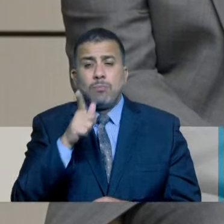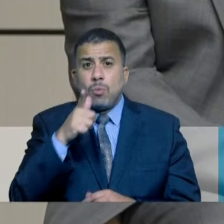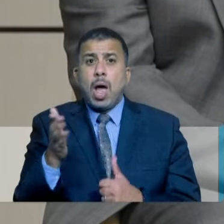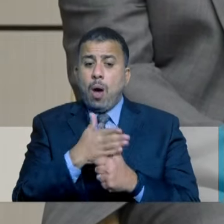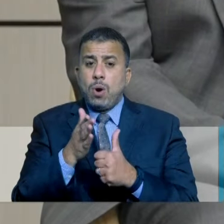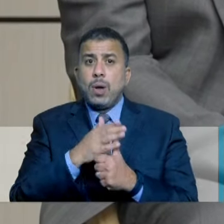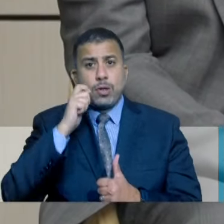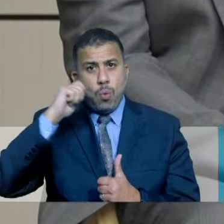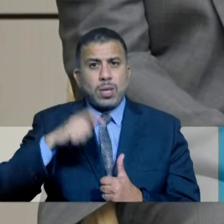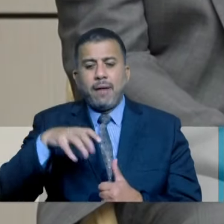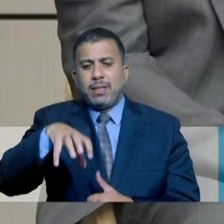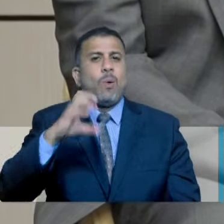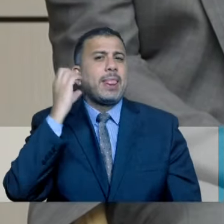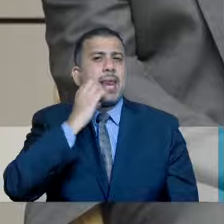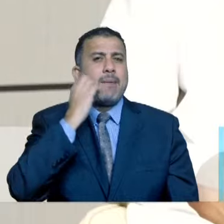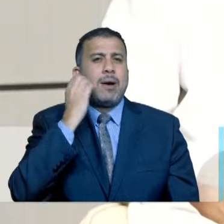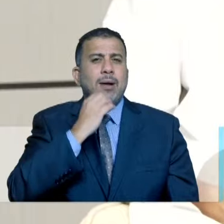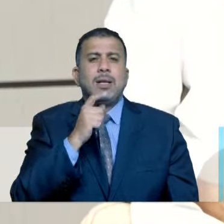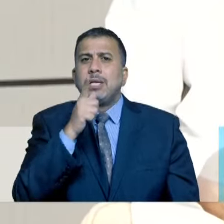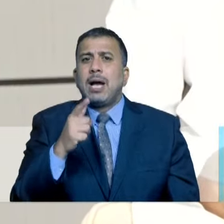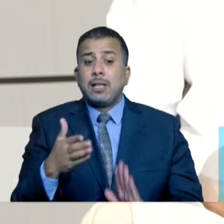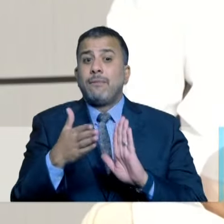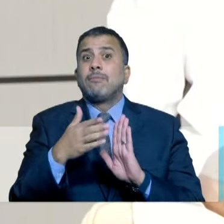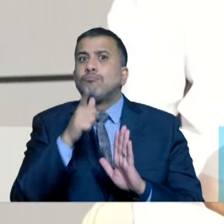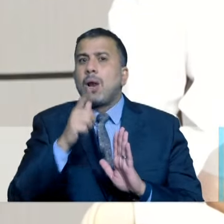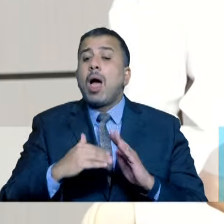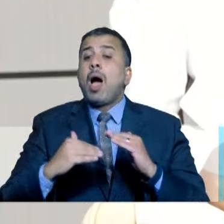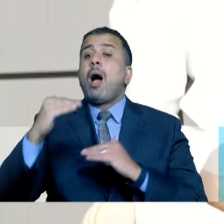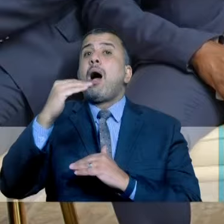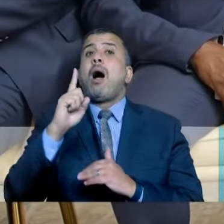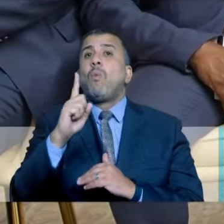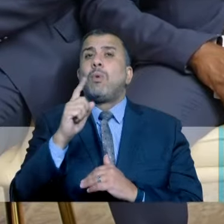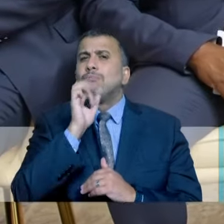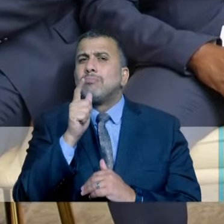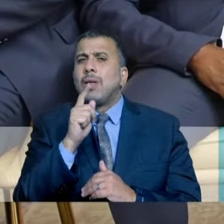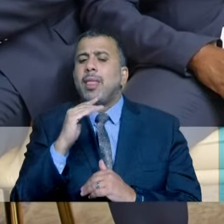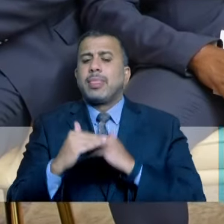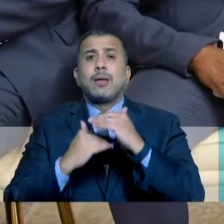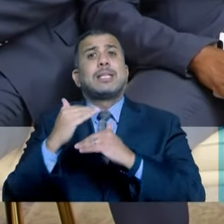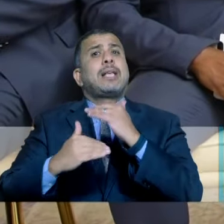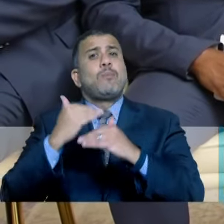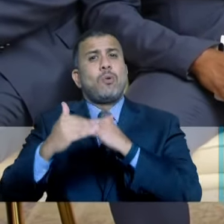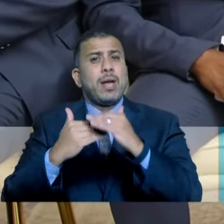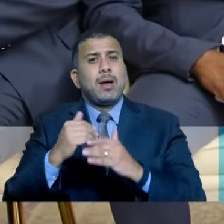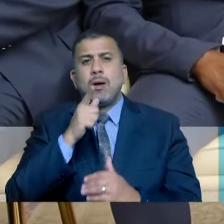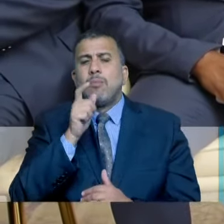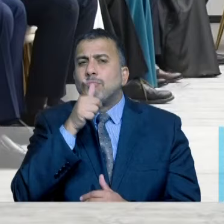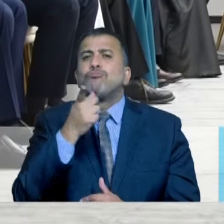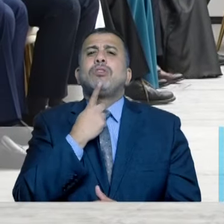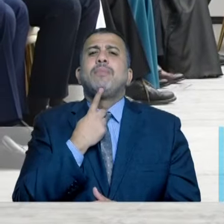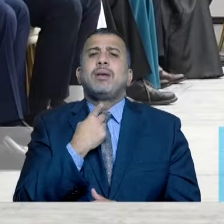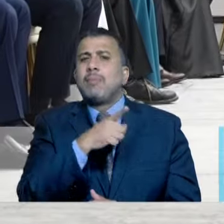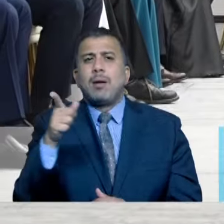يعد من الاولويات الوطنيه في دوله الامارات وياتي في صداره خ خططها التنمويه